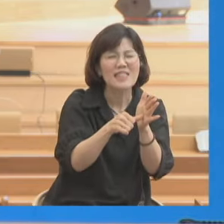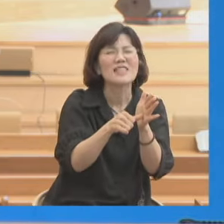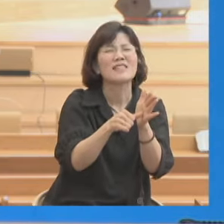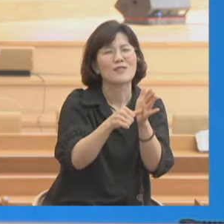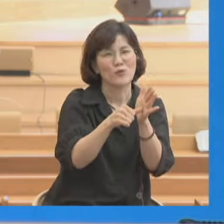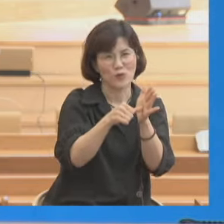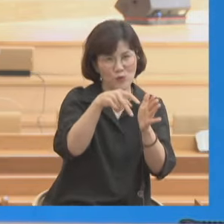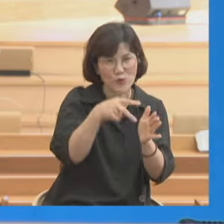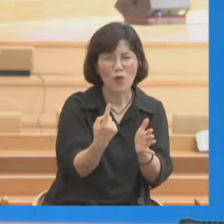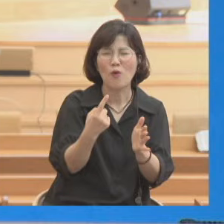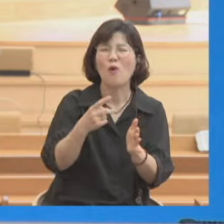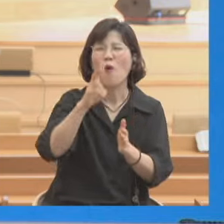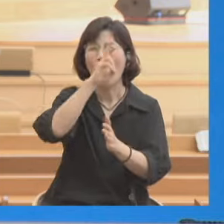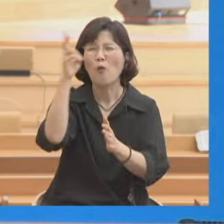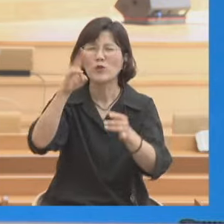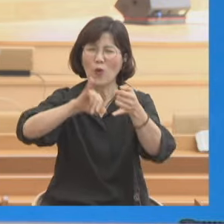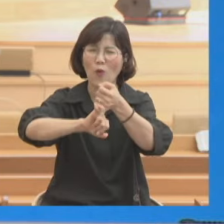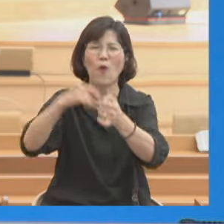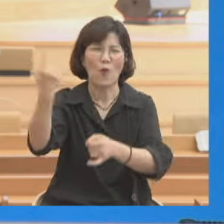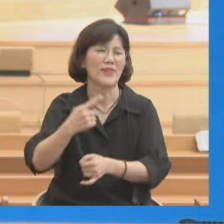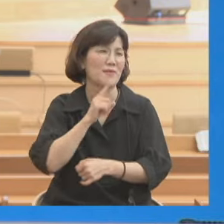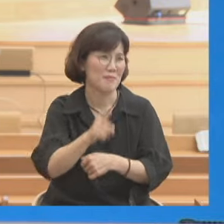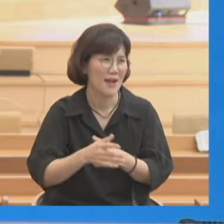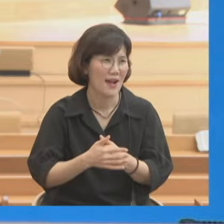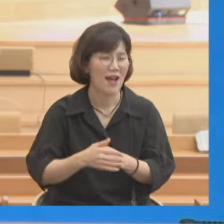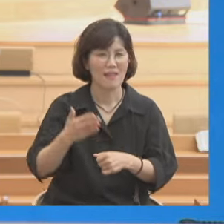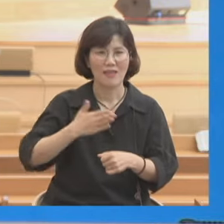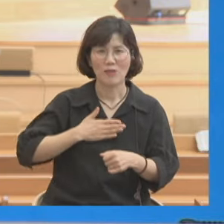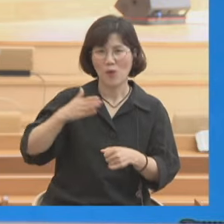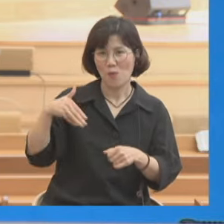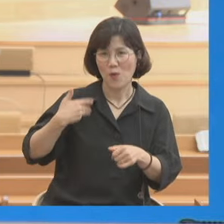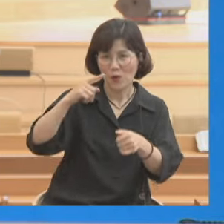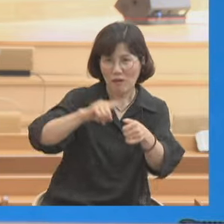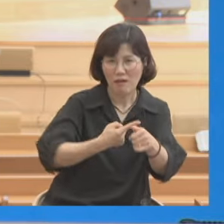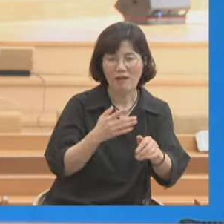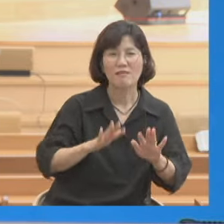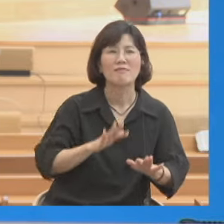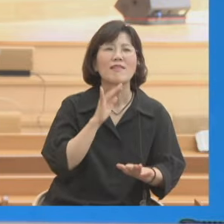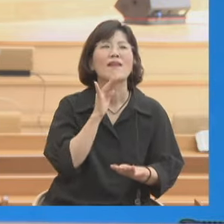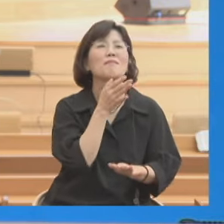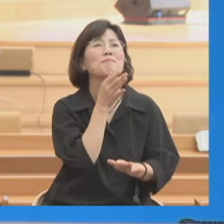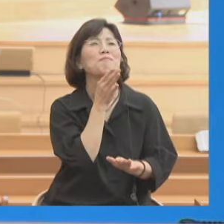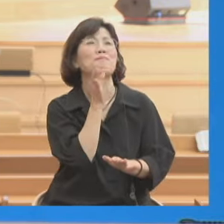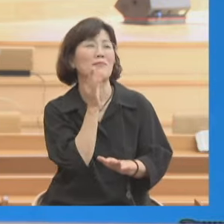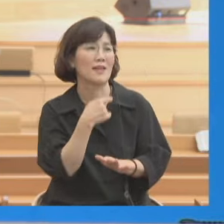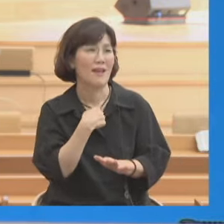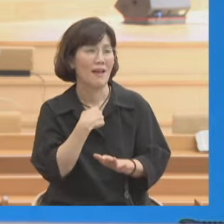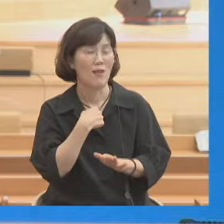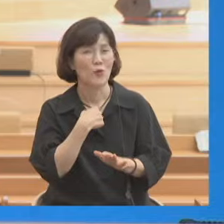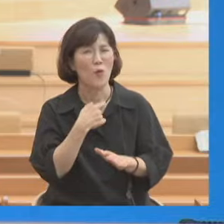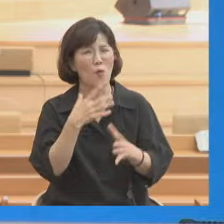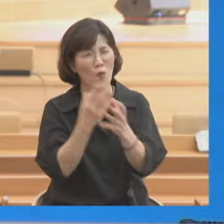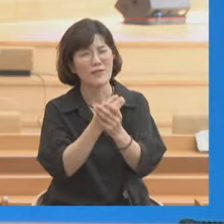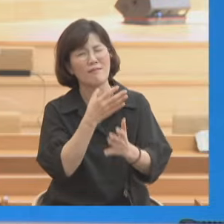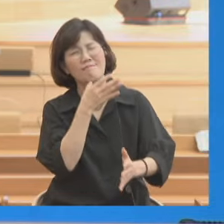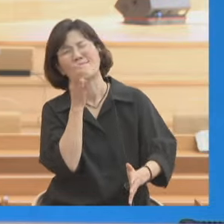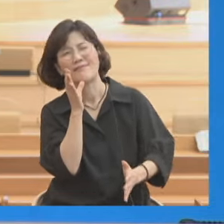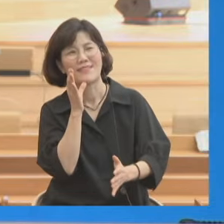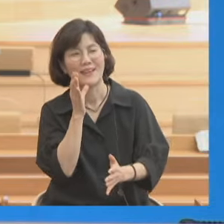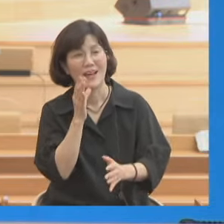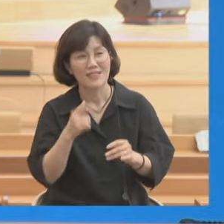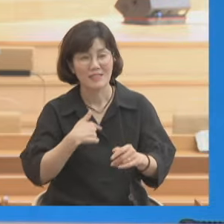반드시 찾아온다라는 걸 나도 모르는 사이에 어느덧 중년이 되어버렸습니다. 노년이 되어버렸습니다.